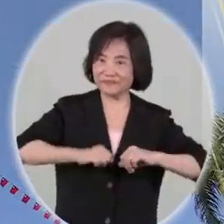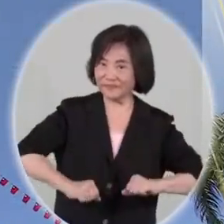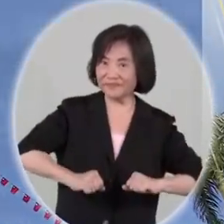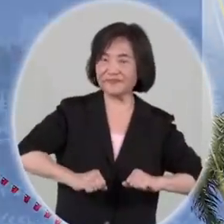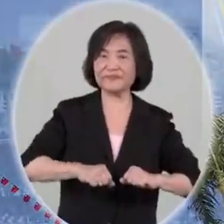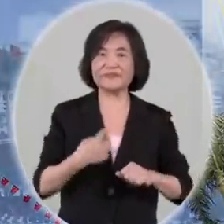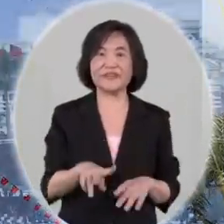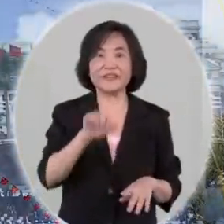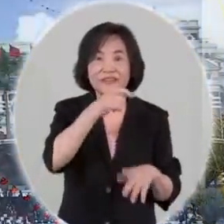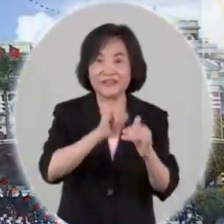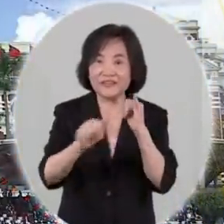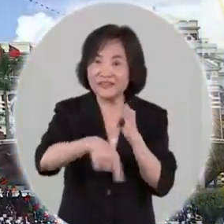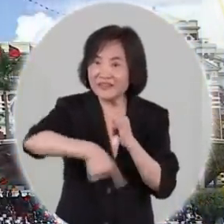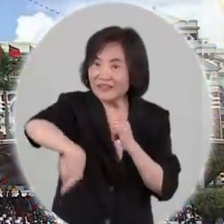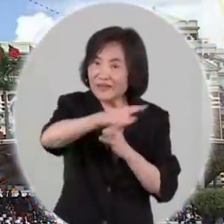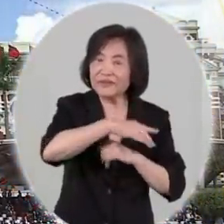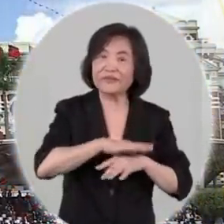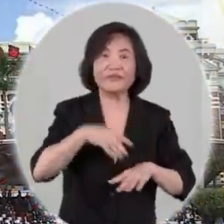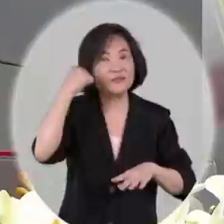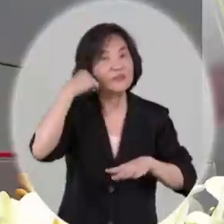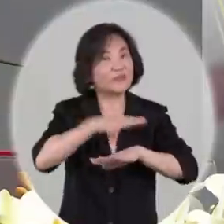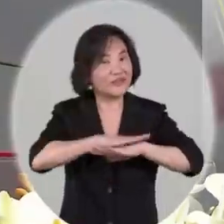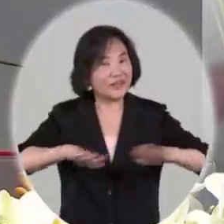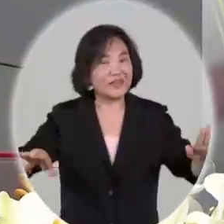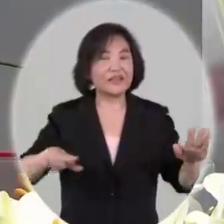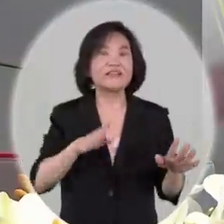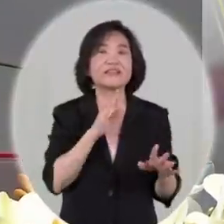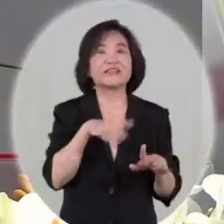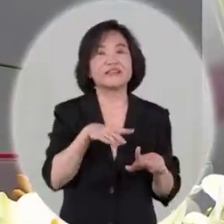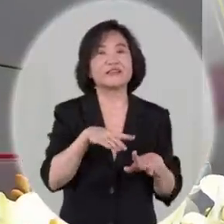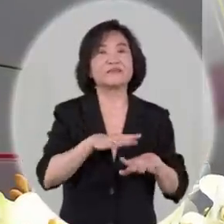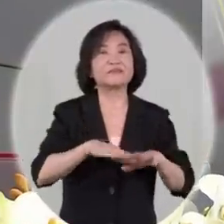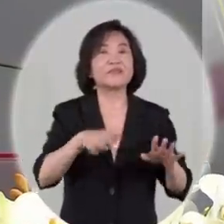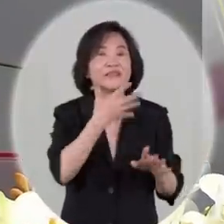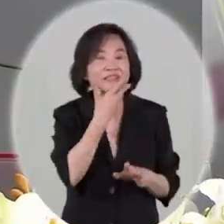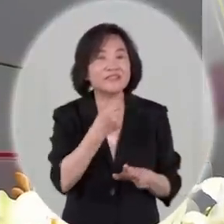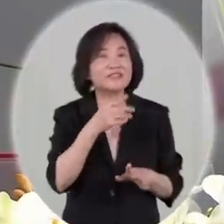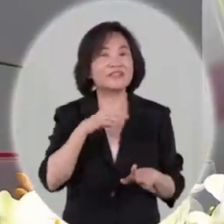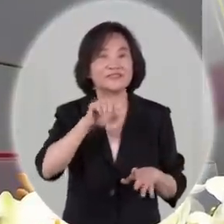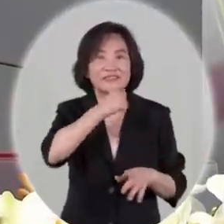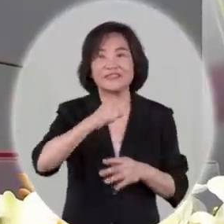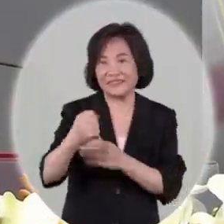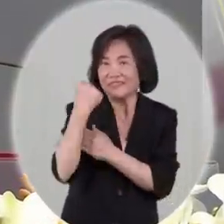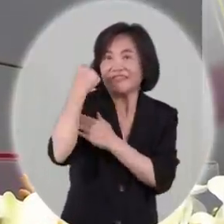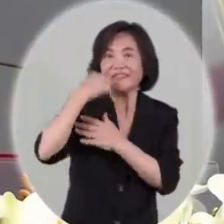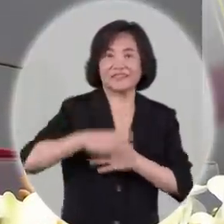泰，台湾人民安居乐业，平安幸福，台湾加油！